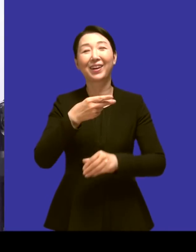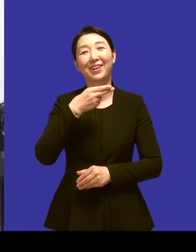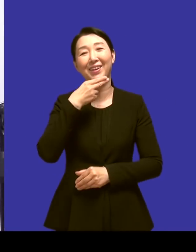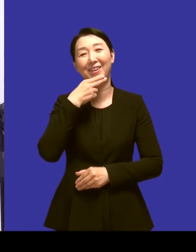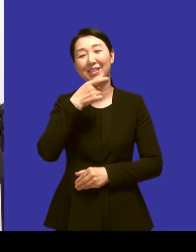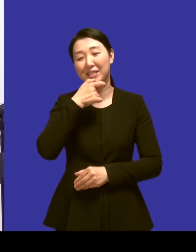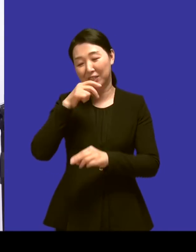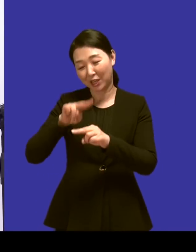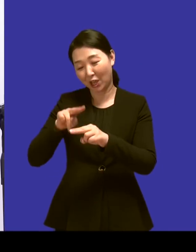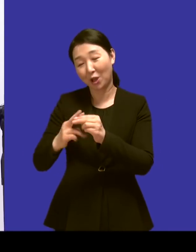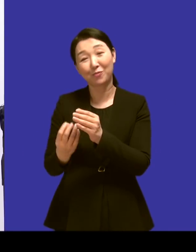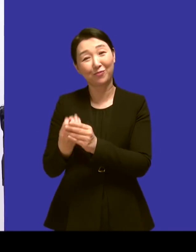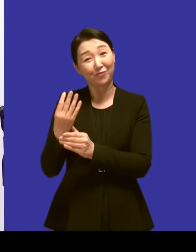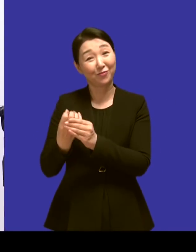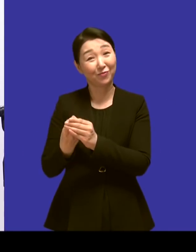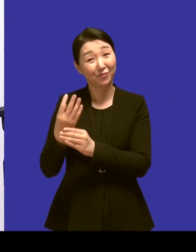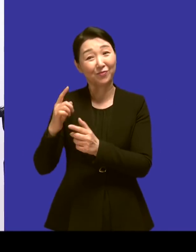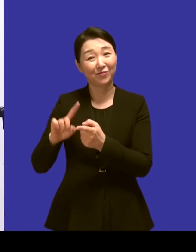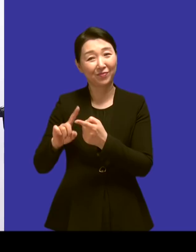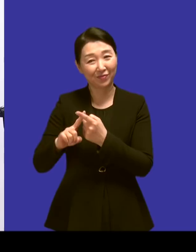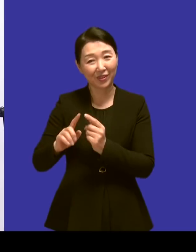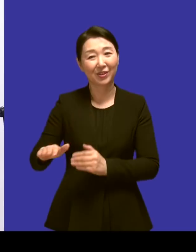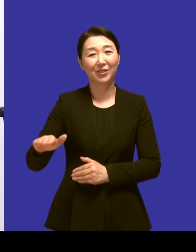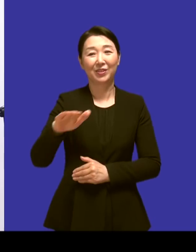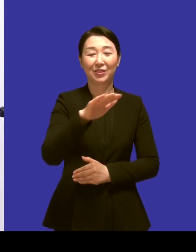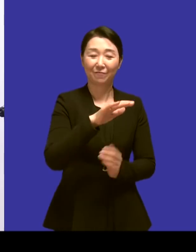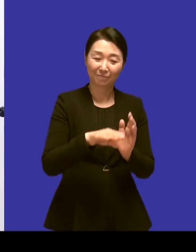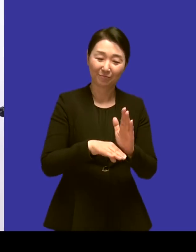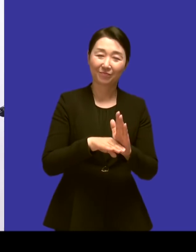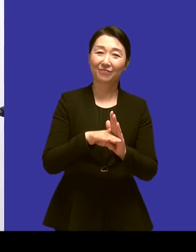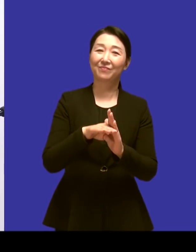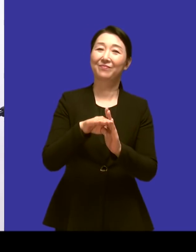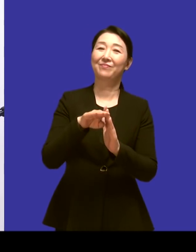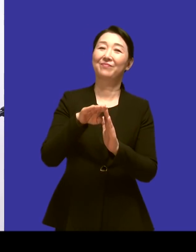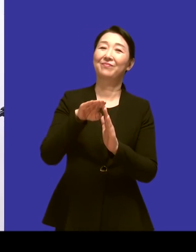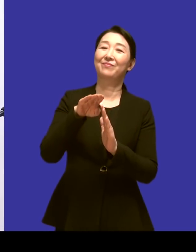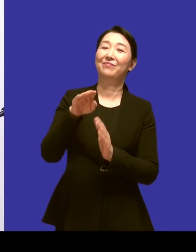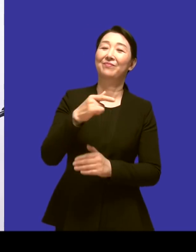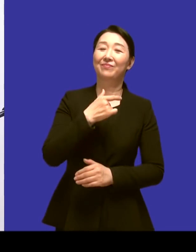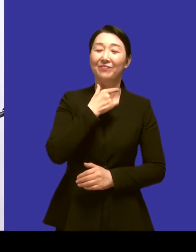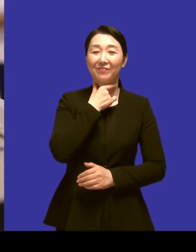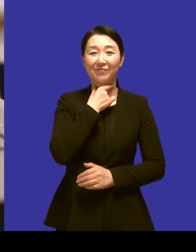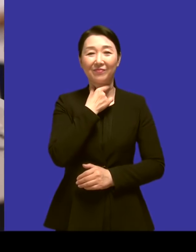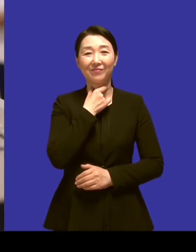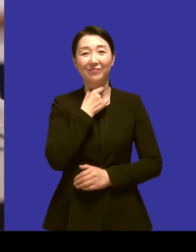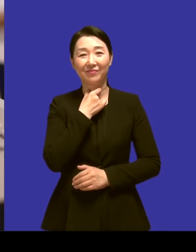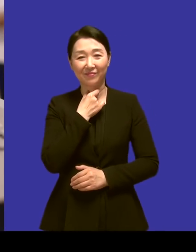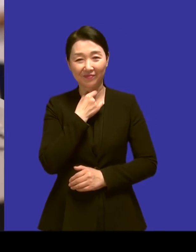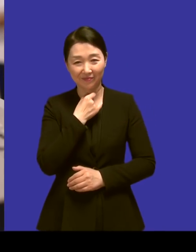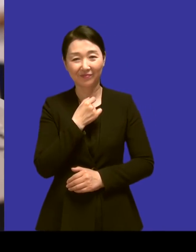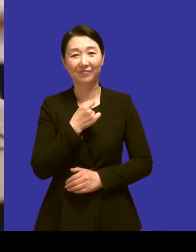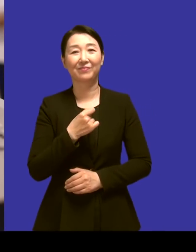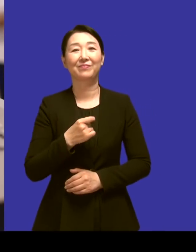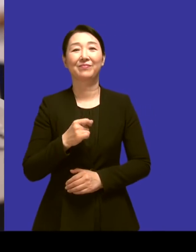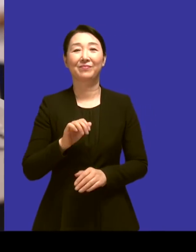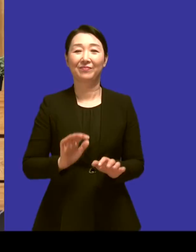않는 샘물로 우릴 채우시리라.